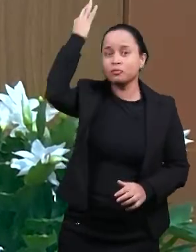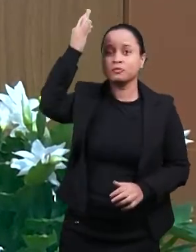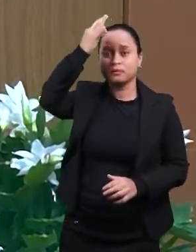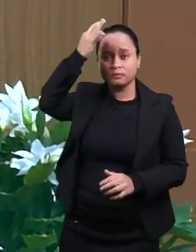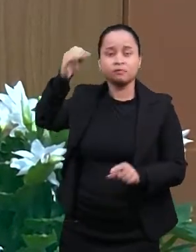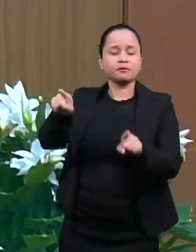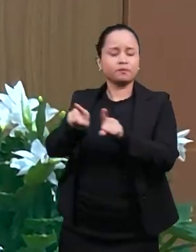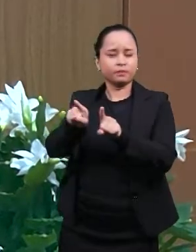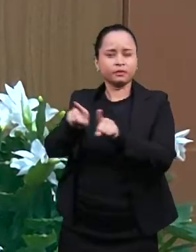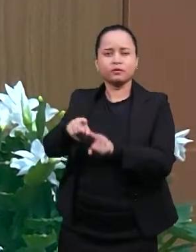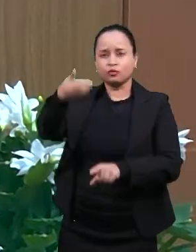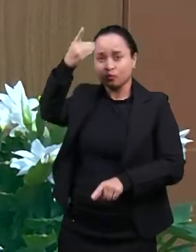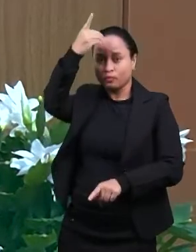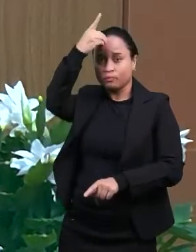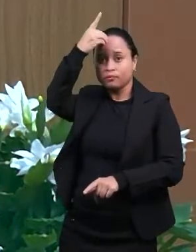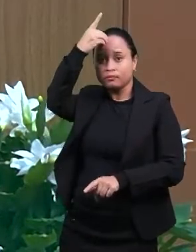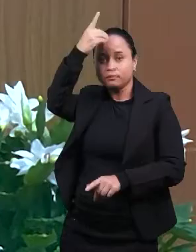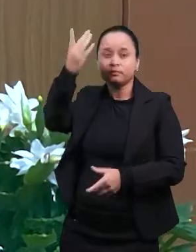даров.